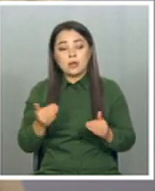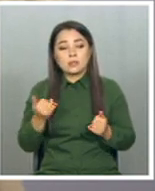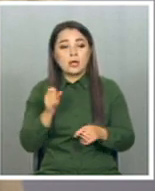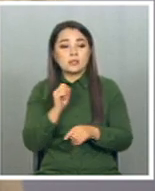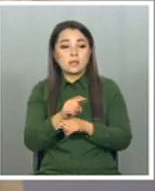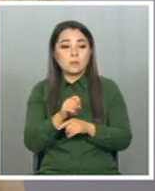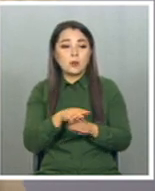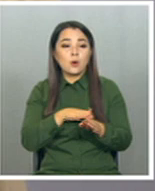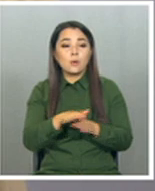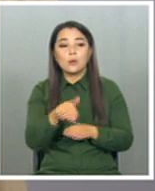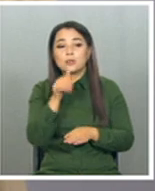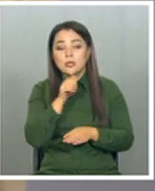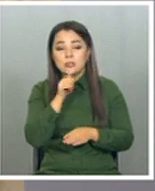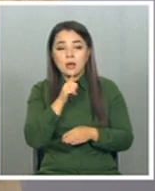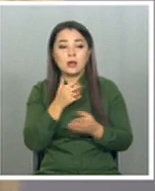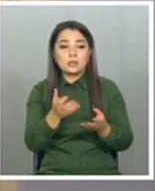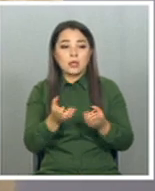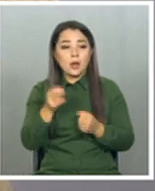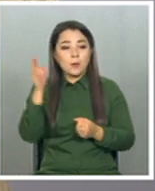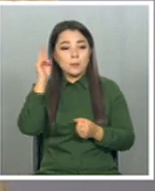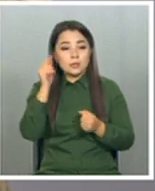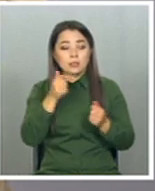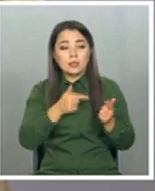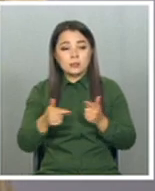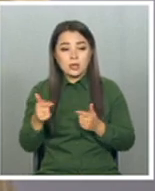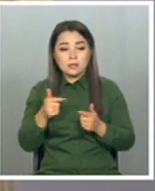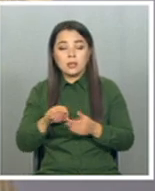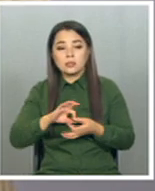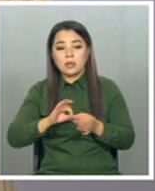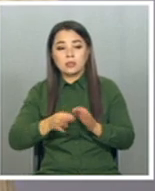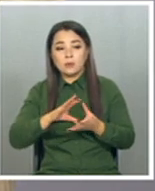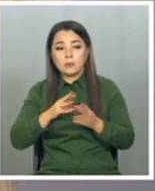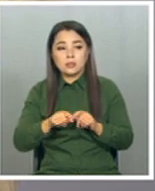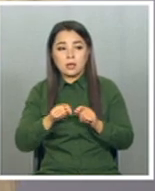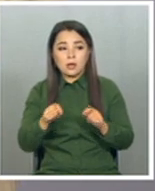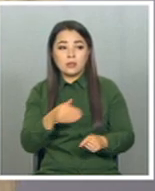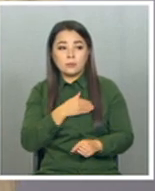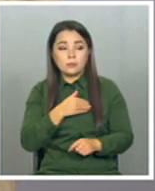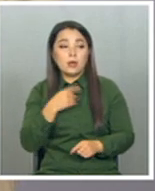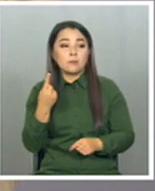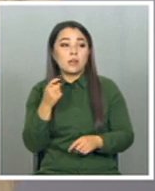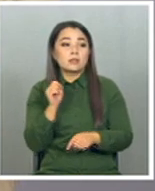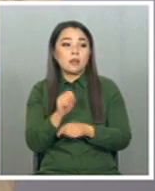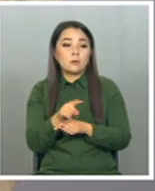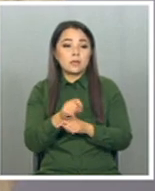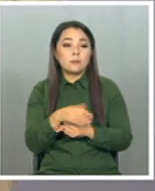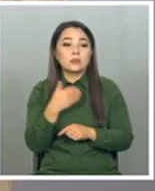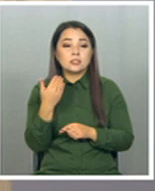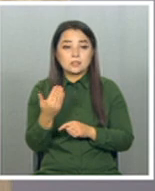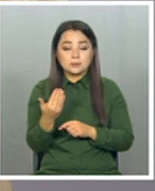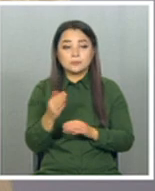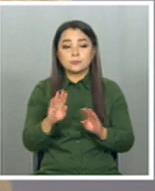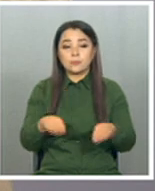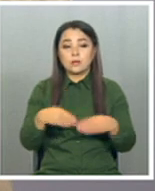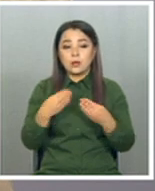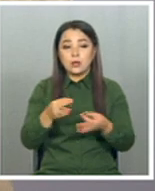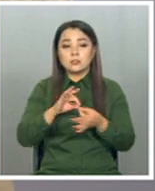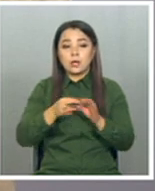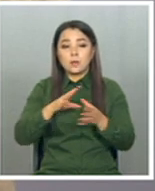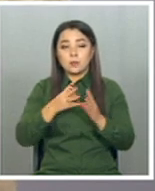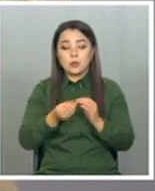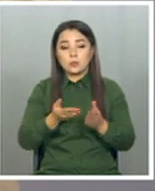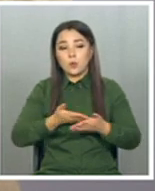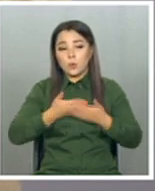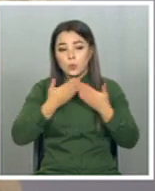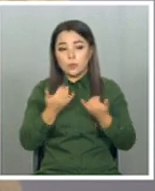тапсырмалар орындап, алған білімімізді пысықтайық. Бірінші тапсырмада сіз берілген үзінділерді оқи